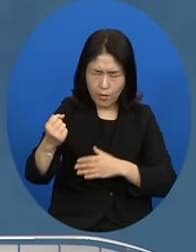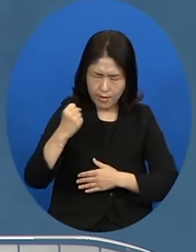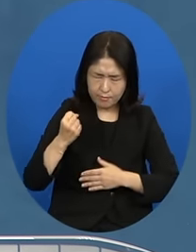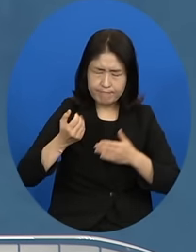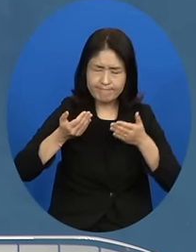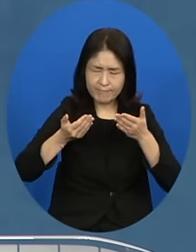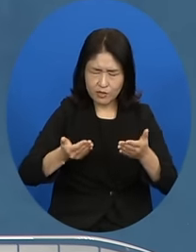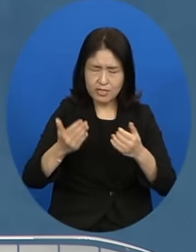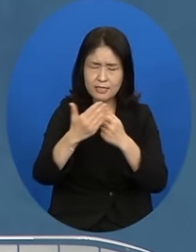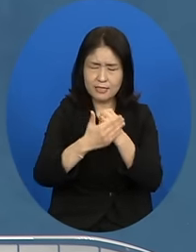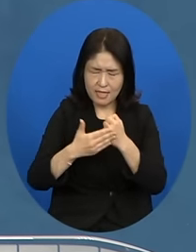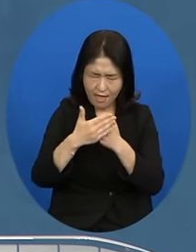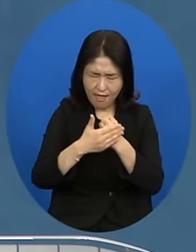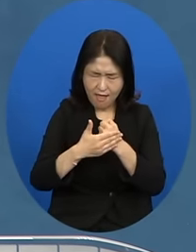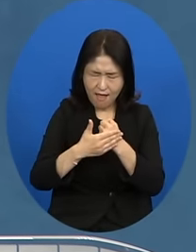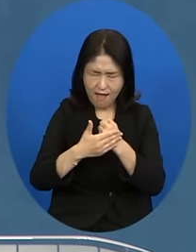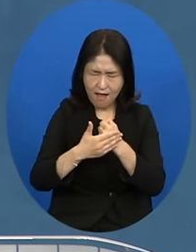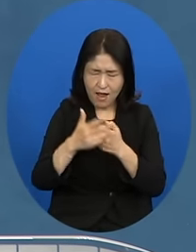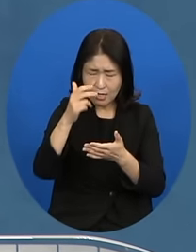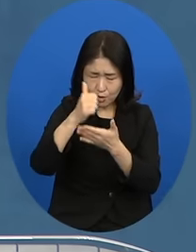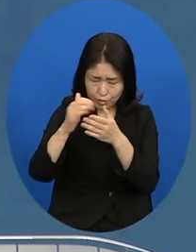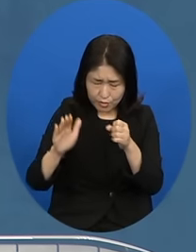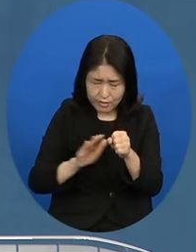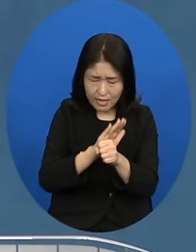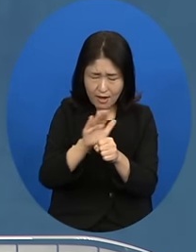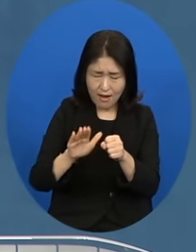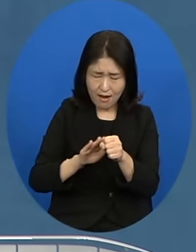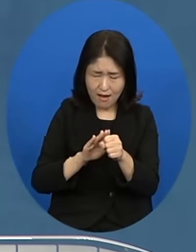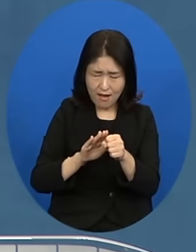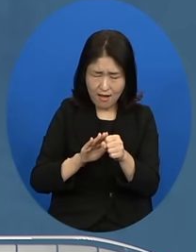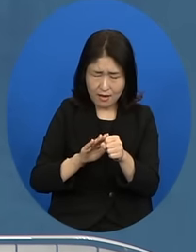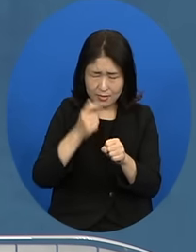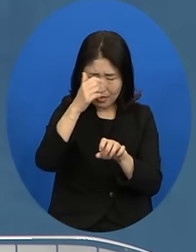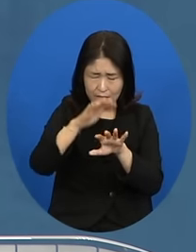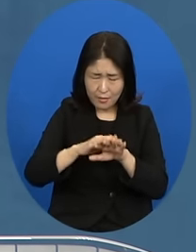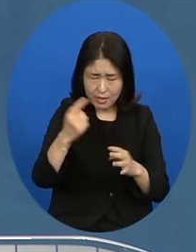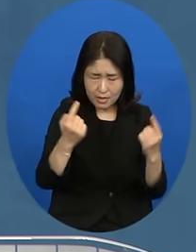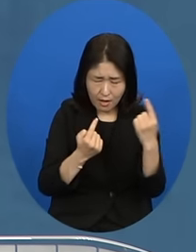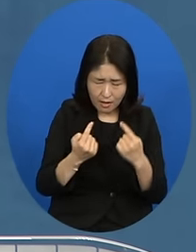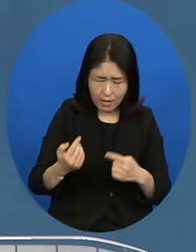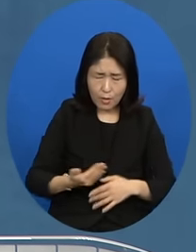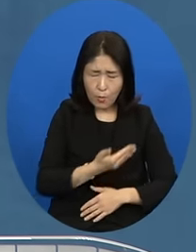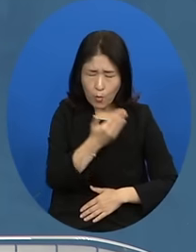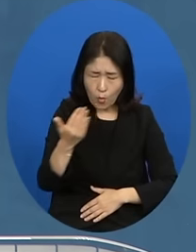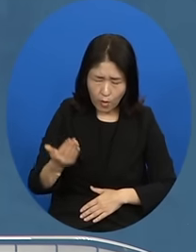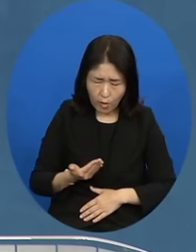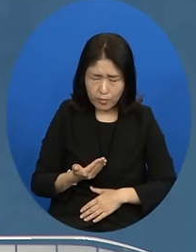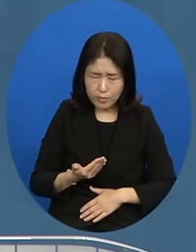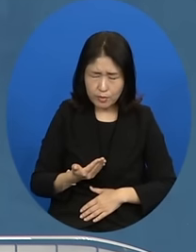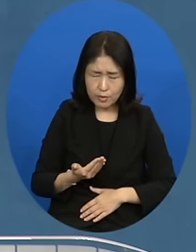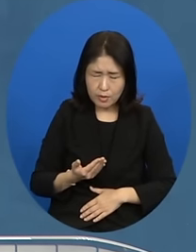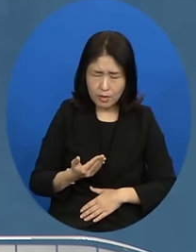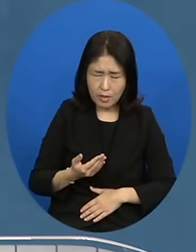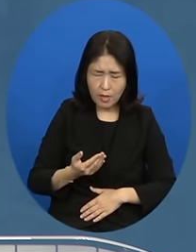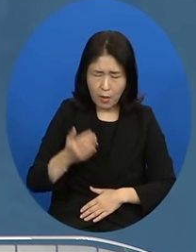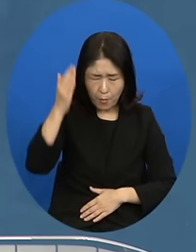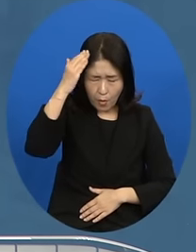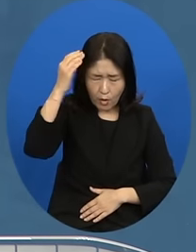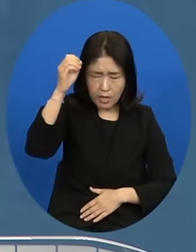힘주시는 은혜가 주를 사랑하여 예배의 자리에 나온 모든 성도들 머리머리